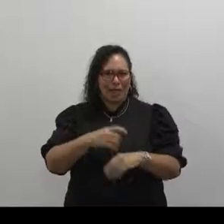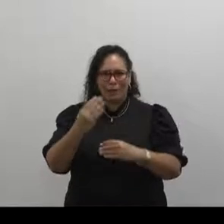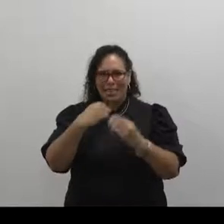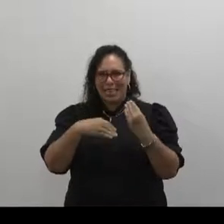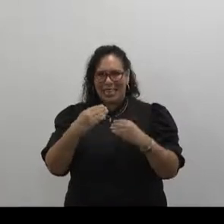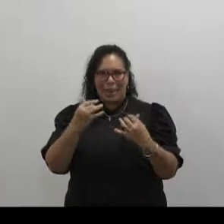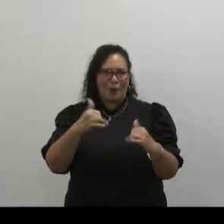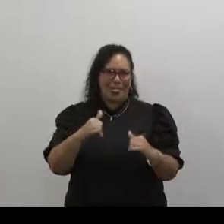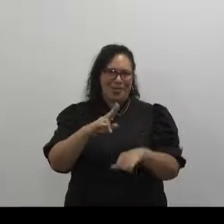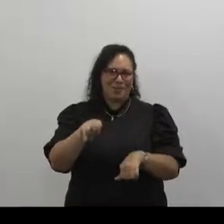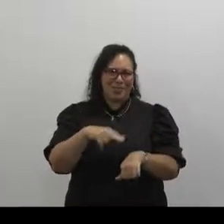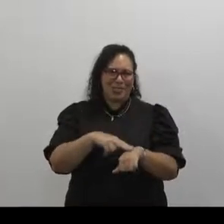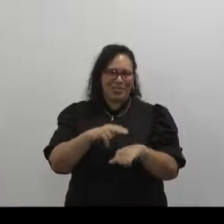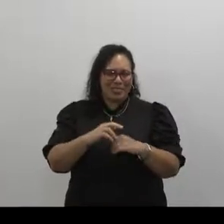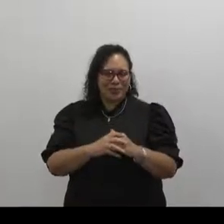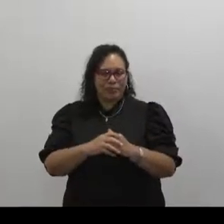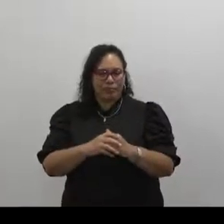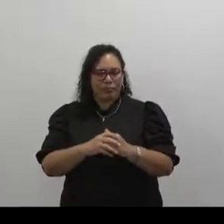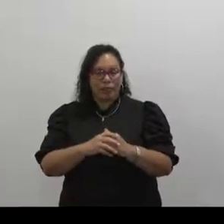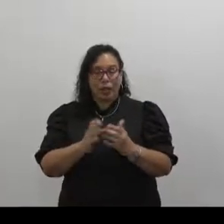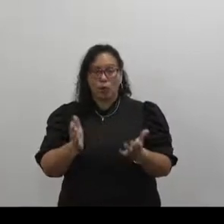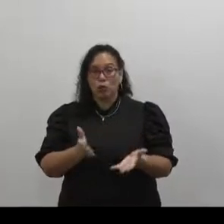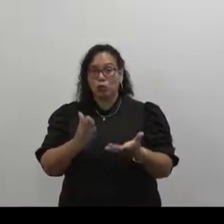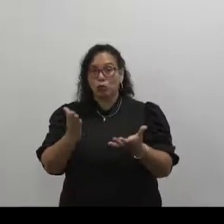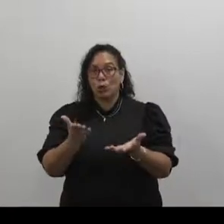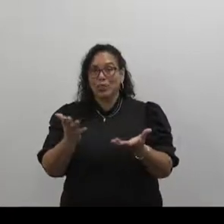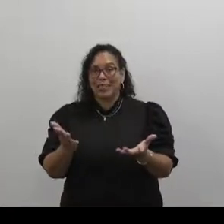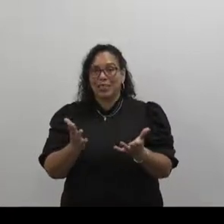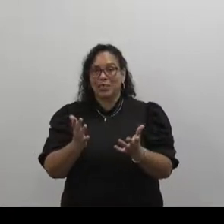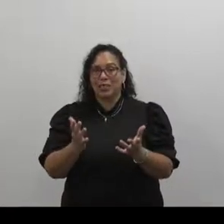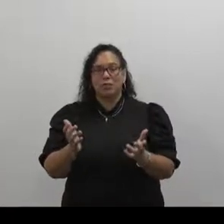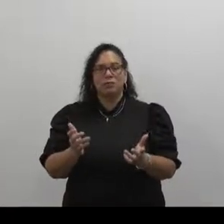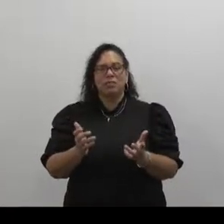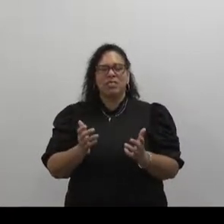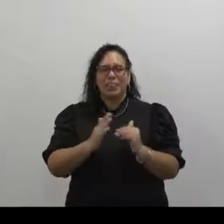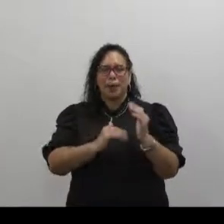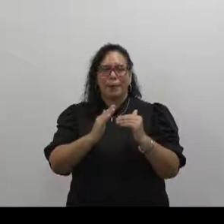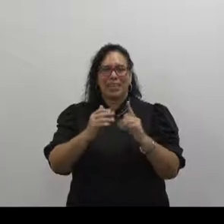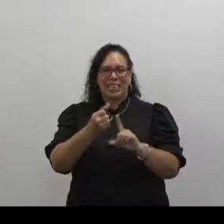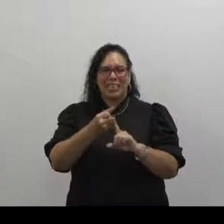thơ mạch ai miên miên chụp miên bê về liền nhằm ai cực cơ hay cầm ai